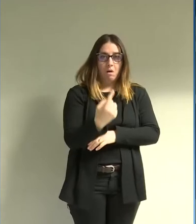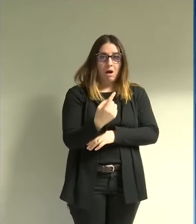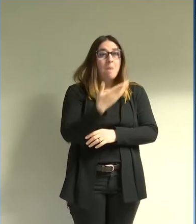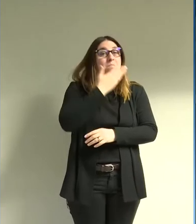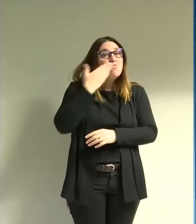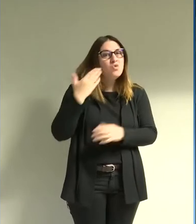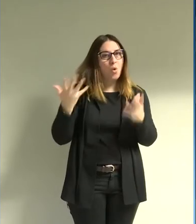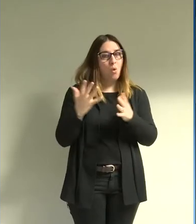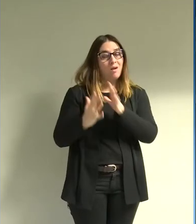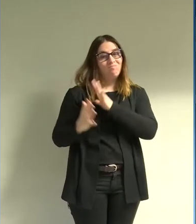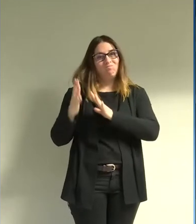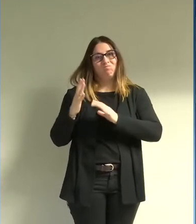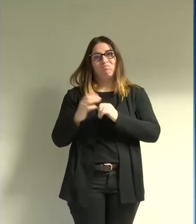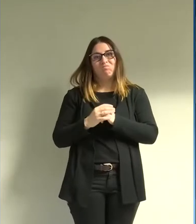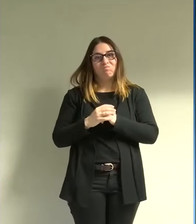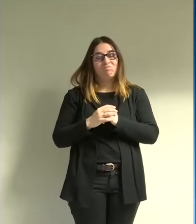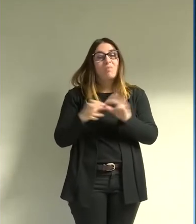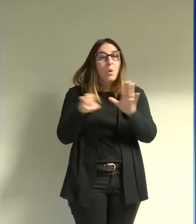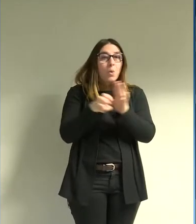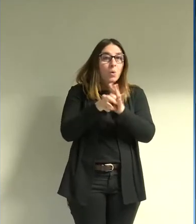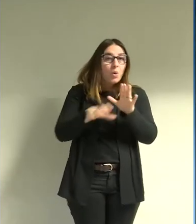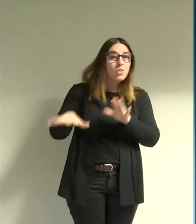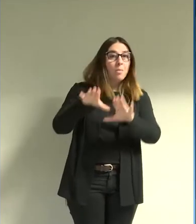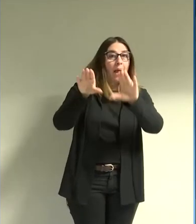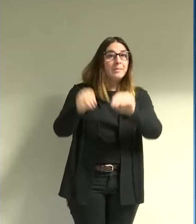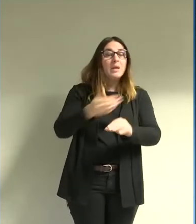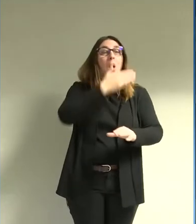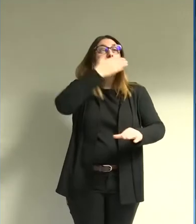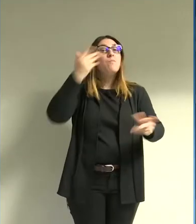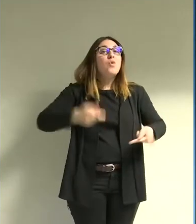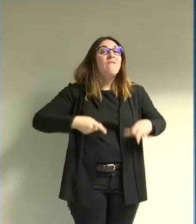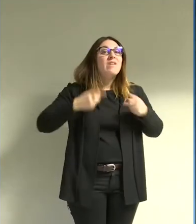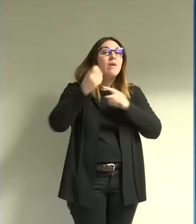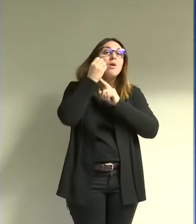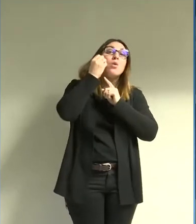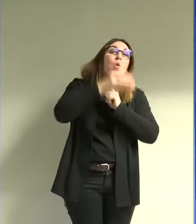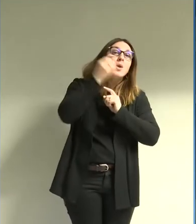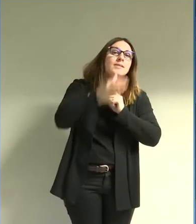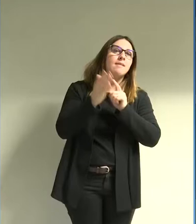déjà d'entendre les grenoblois sur un mieux vivre du quotidien